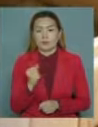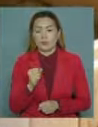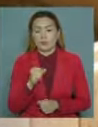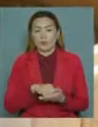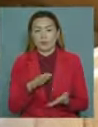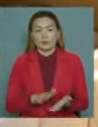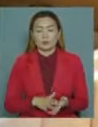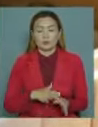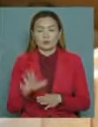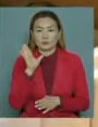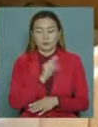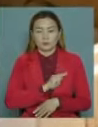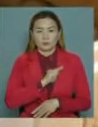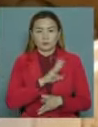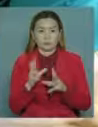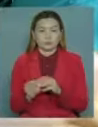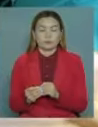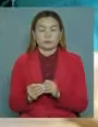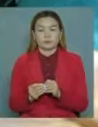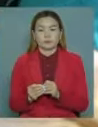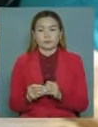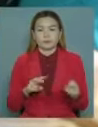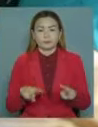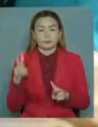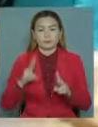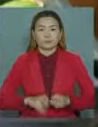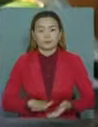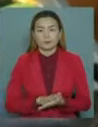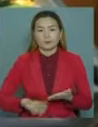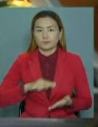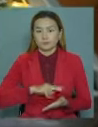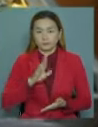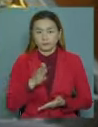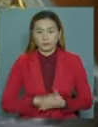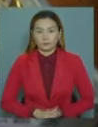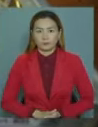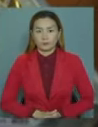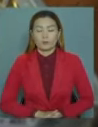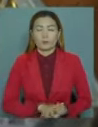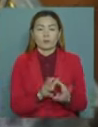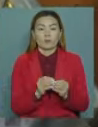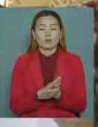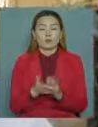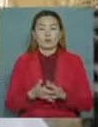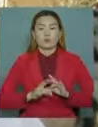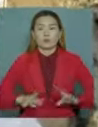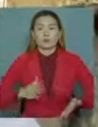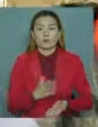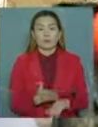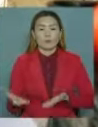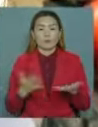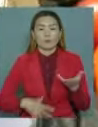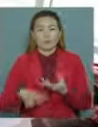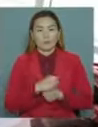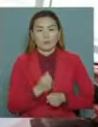оптовых реализаторов. Все они проходят с соблюдением всех санитарных норм. По словам организаторов, они приглашают